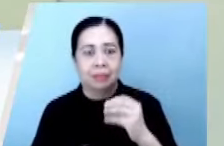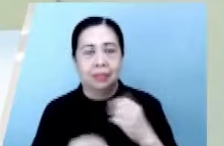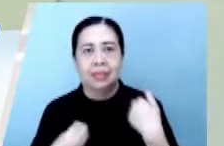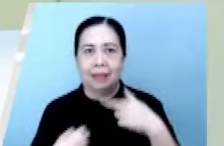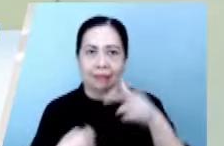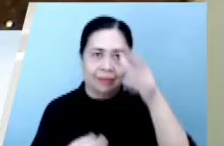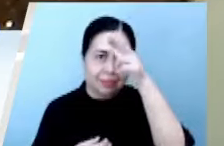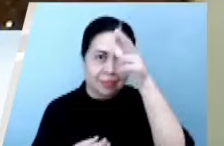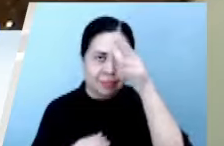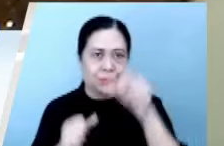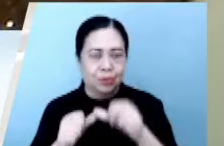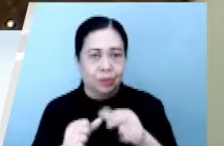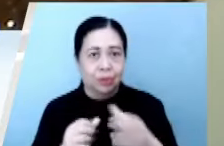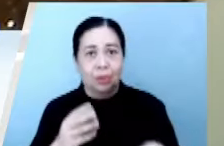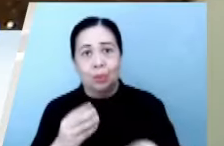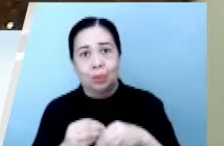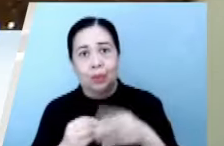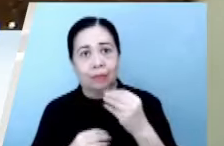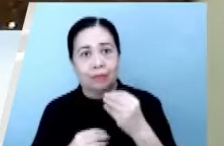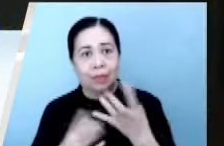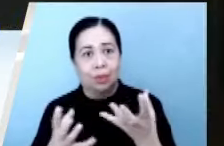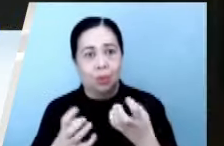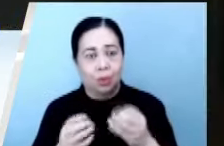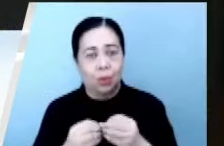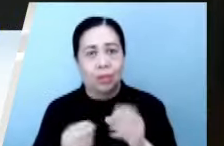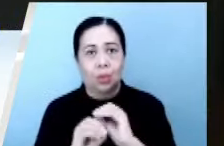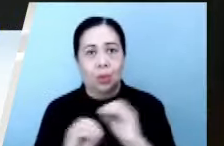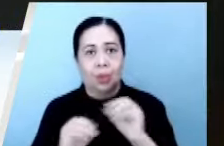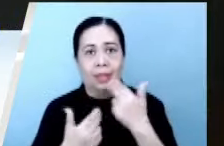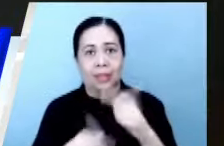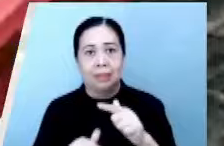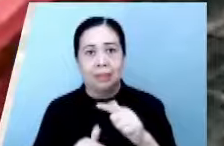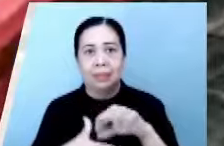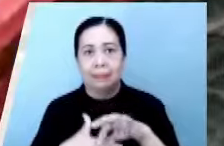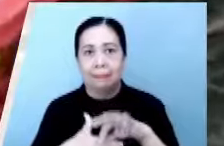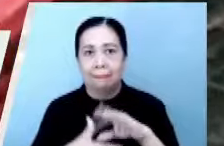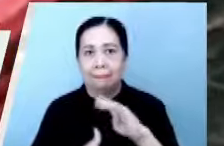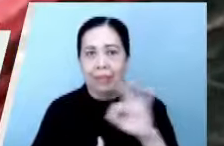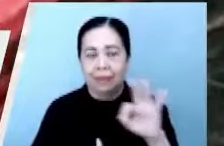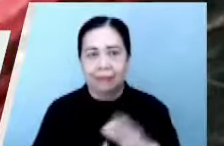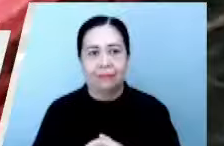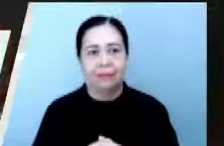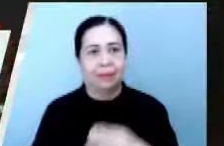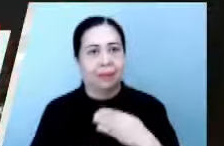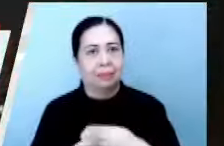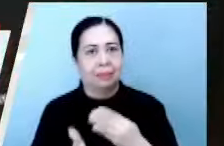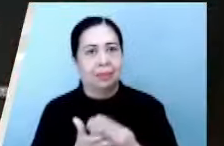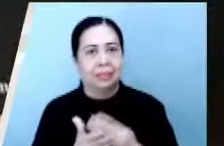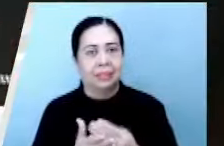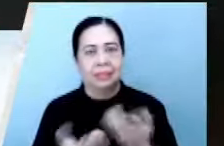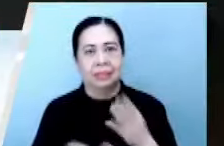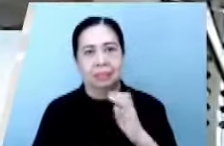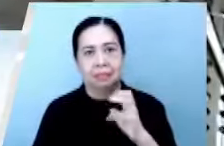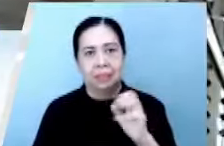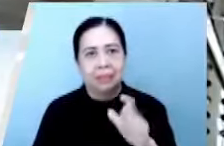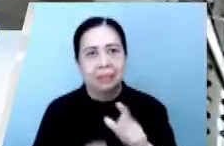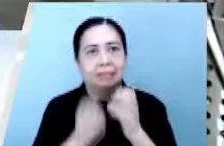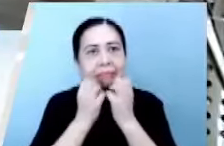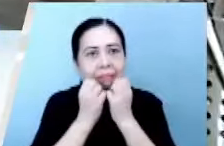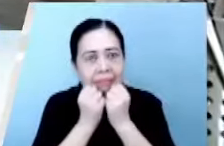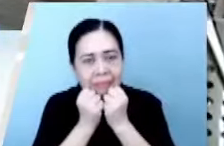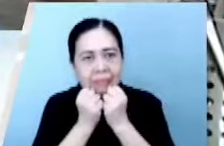another 50 pesos kung gusto mo rin ang only beer. Budget meal, syempre, para sa mga nagtitipid, gustong kumain ng masarap.